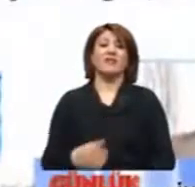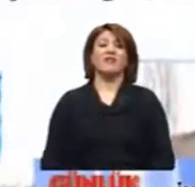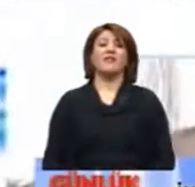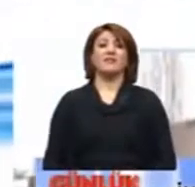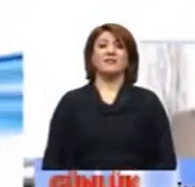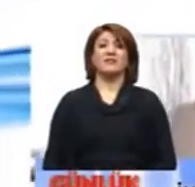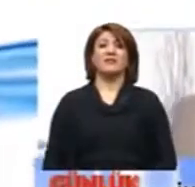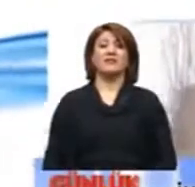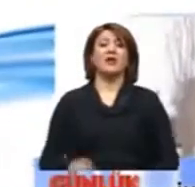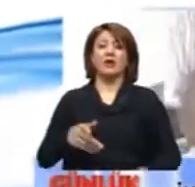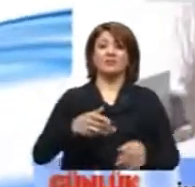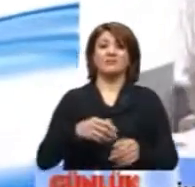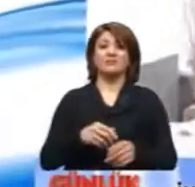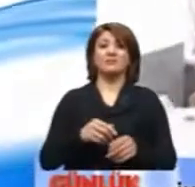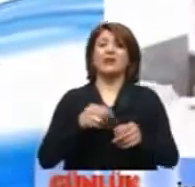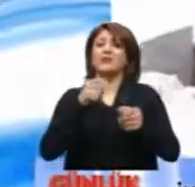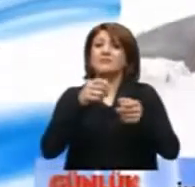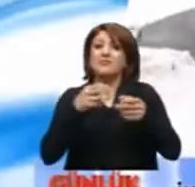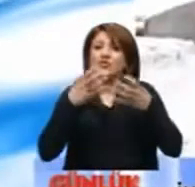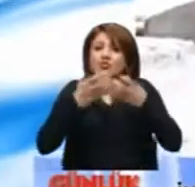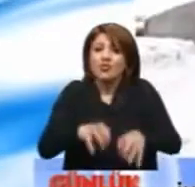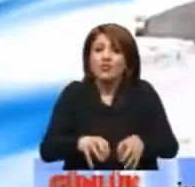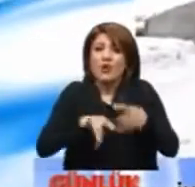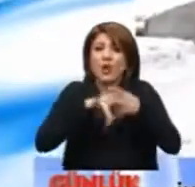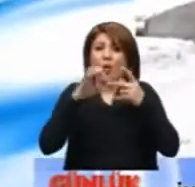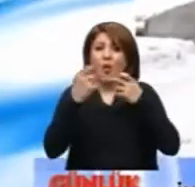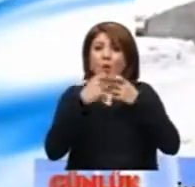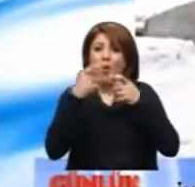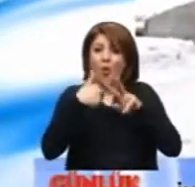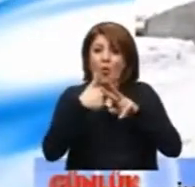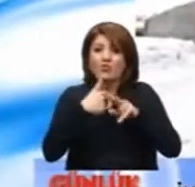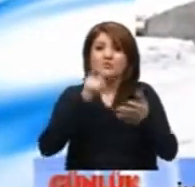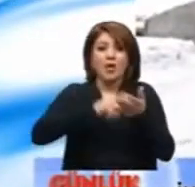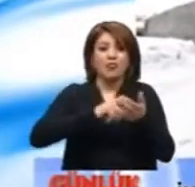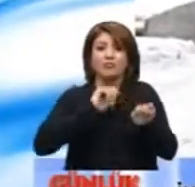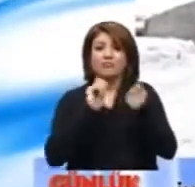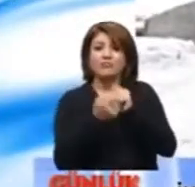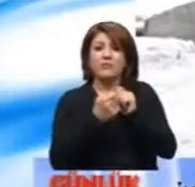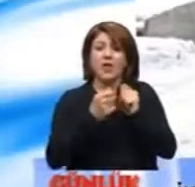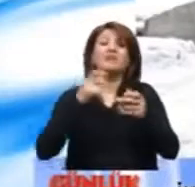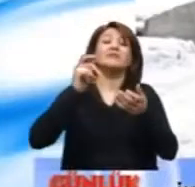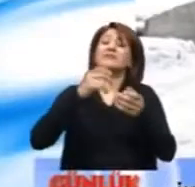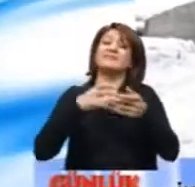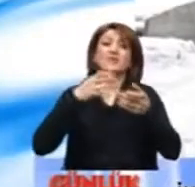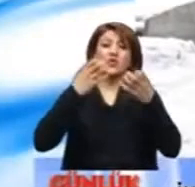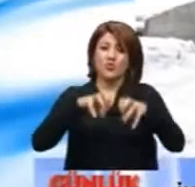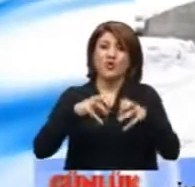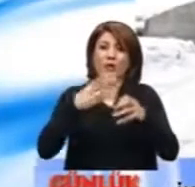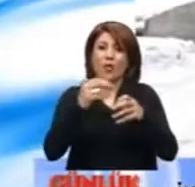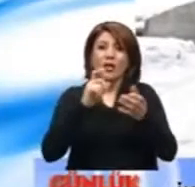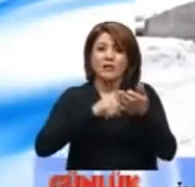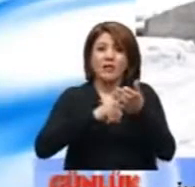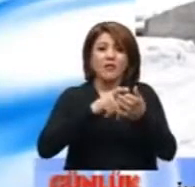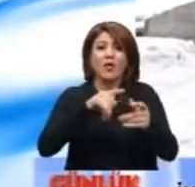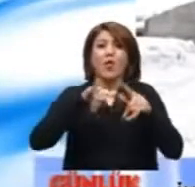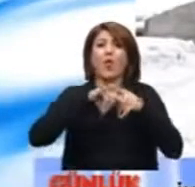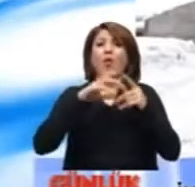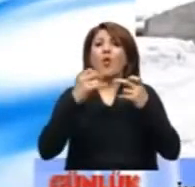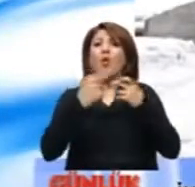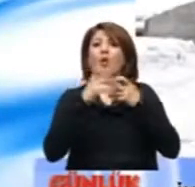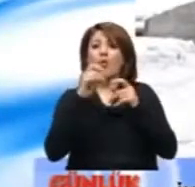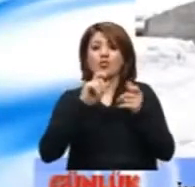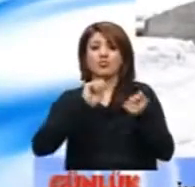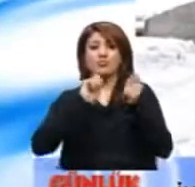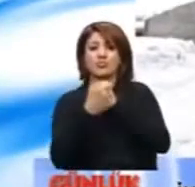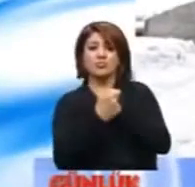uzmanlığı. Yumurtlayan bir tavuğun horoza dönüştüğü ileri sürüldü. Ağrı'da yaşayan Ahmet Bağıran her gün yumurtlayan tavuğunun önce yumurtlamayı kestiğini,